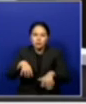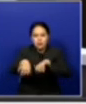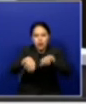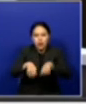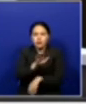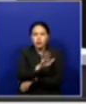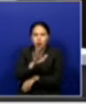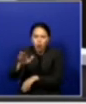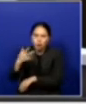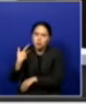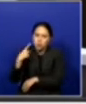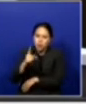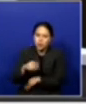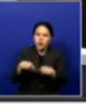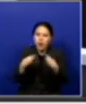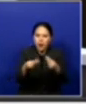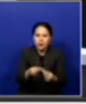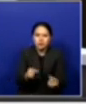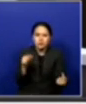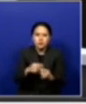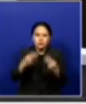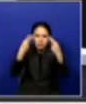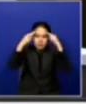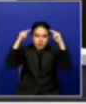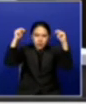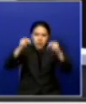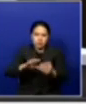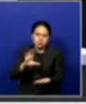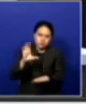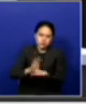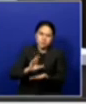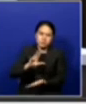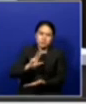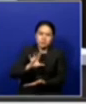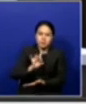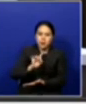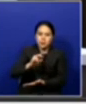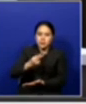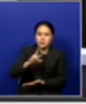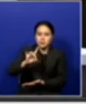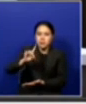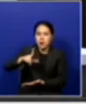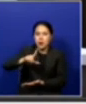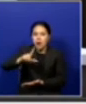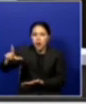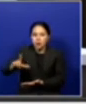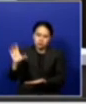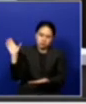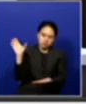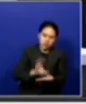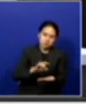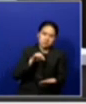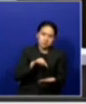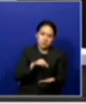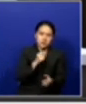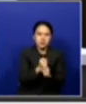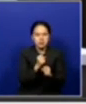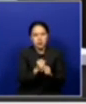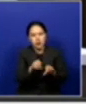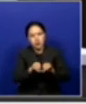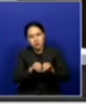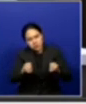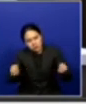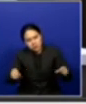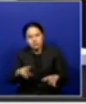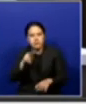มีประโยชน์มากกว่านายกรัฐมนตรีที่ยังมากองไว้ตรง 88,000 ล้านแล้วก็ไปขุดลอกไปต่อท่อประปาแก้ปัญหาอุ